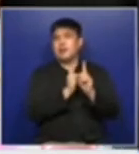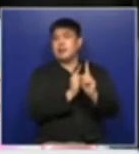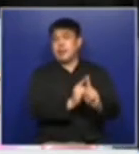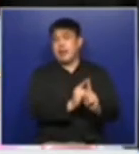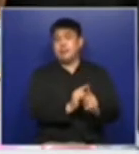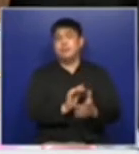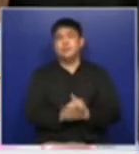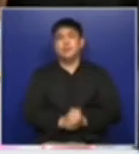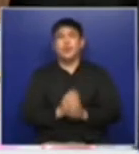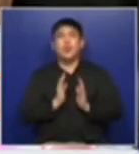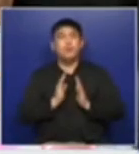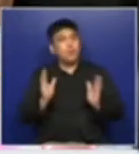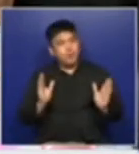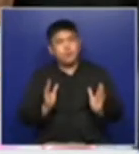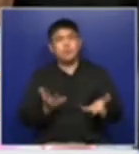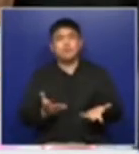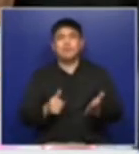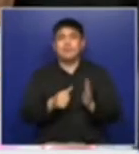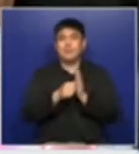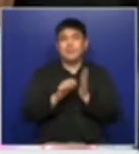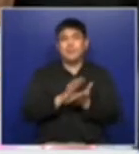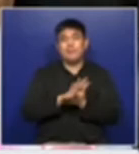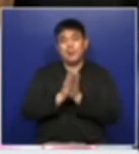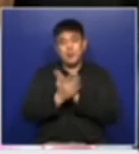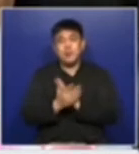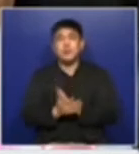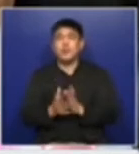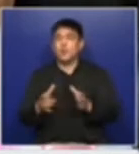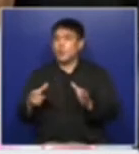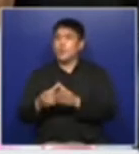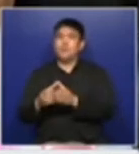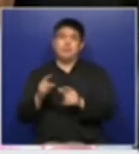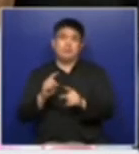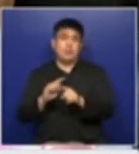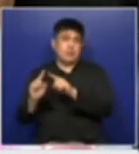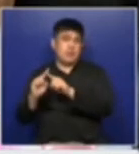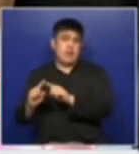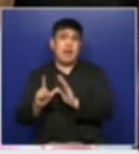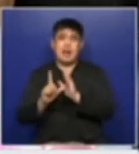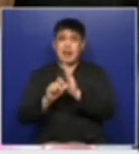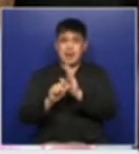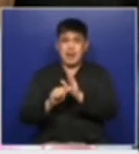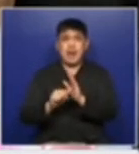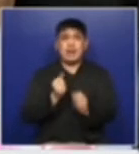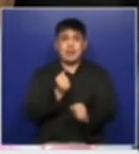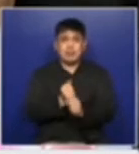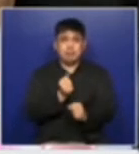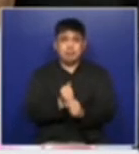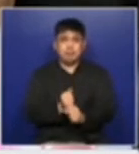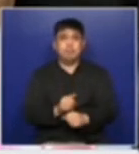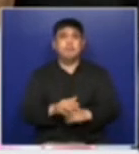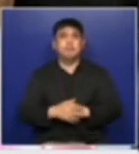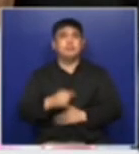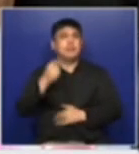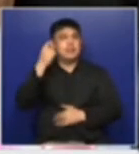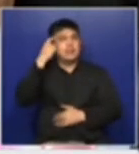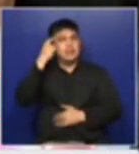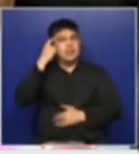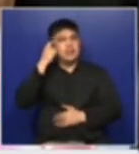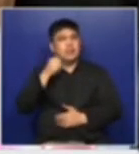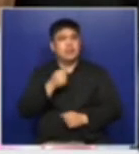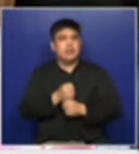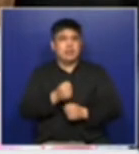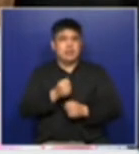ว้ขอบคุณคณะกรรมการปฏิรูปขอบคุณทางสภาพัฒน์นะครับที่เป็นเลขาของการดำเนิน